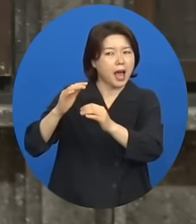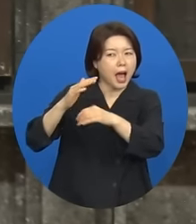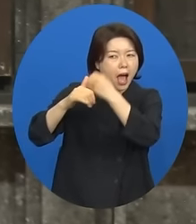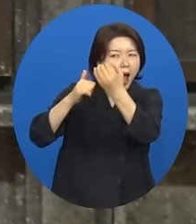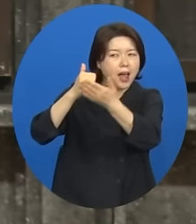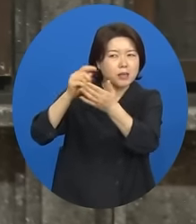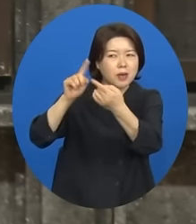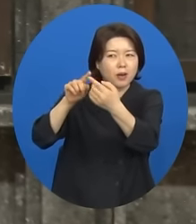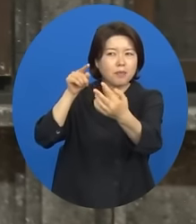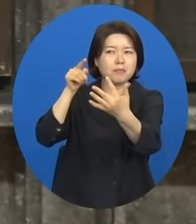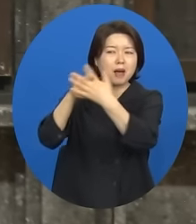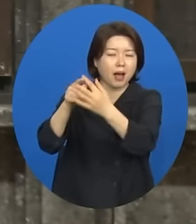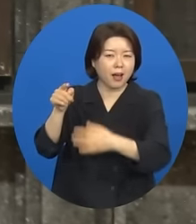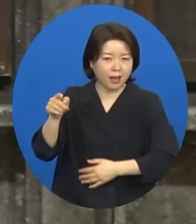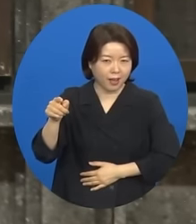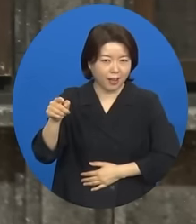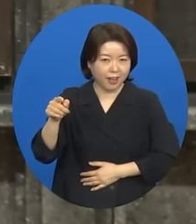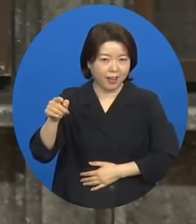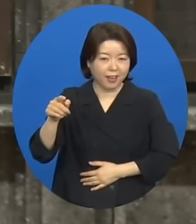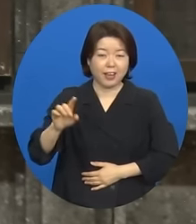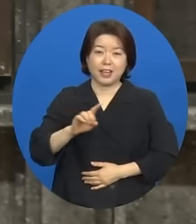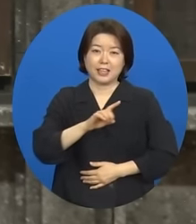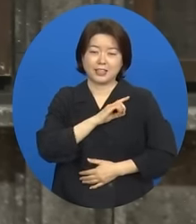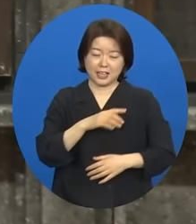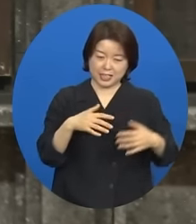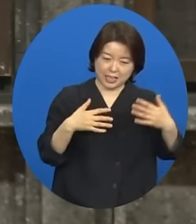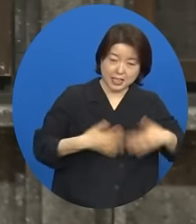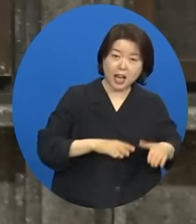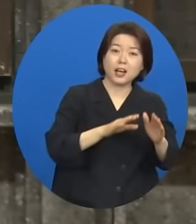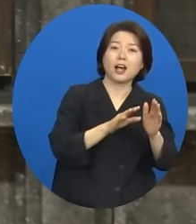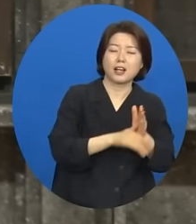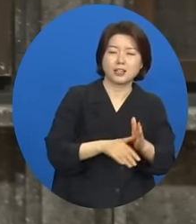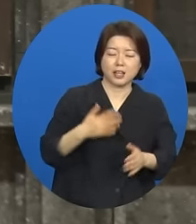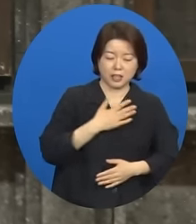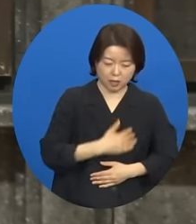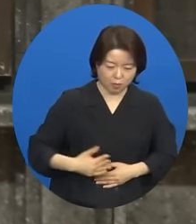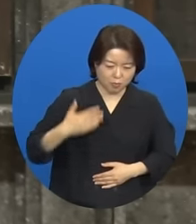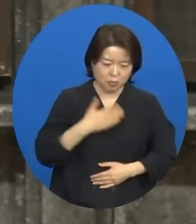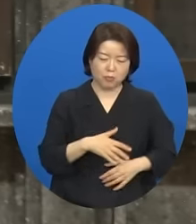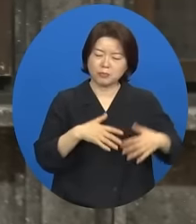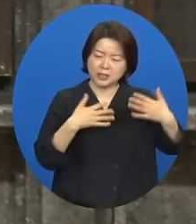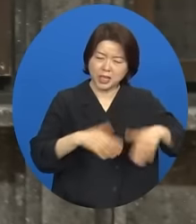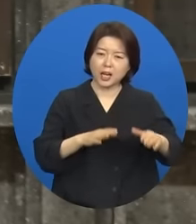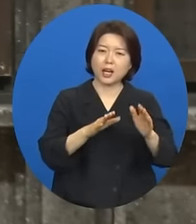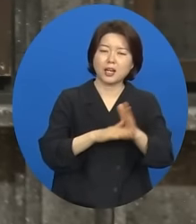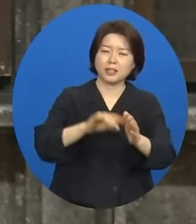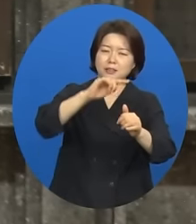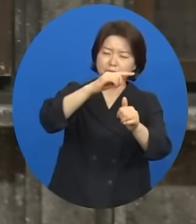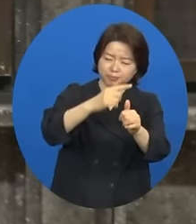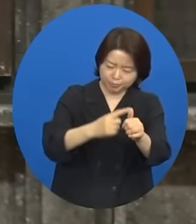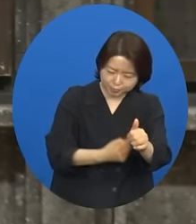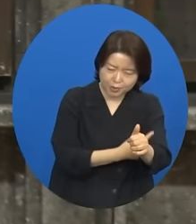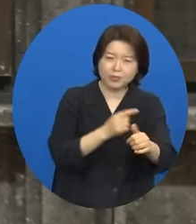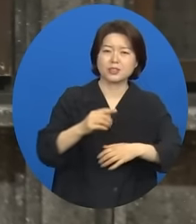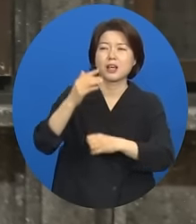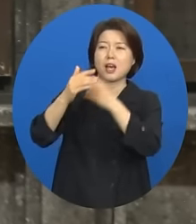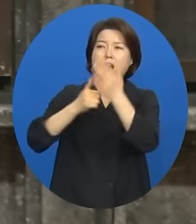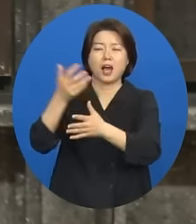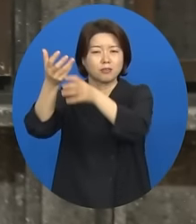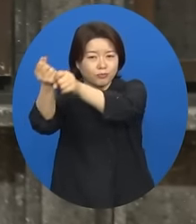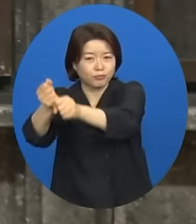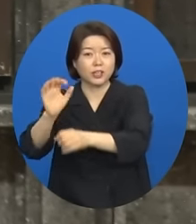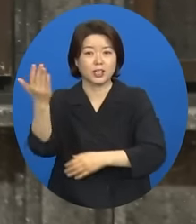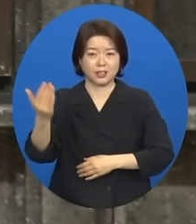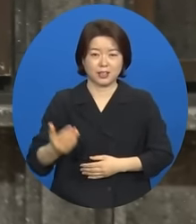것을 알았어요. 가장 약할 때에, 이제는 몸이 가장 약할 그때에 비로소 하나님을 붙잡게 된